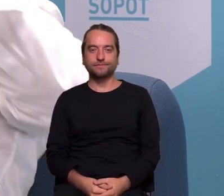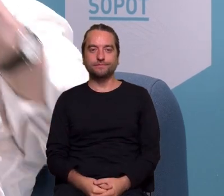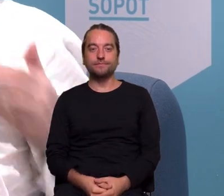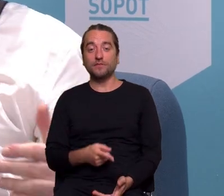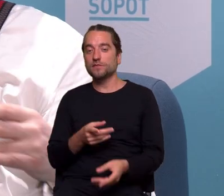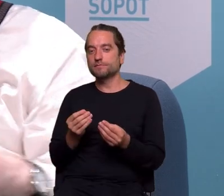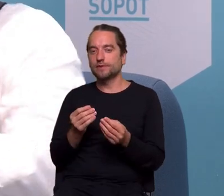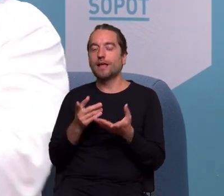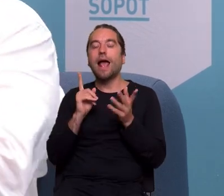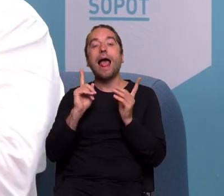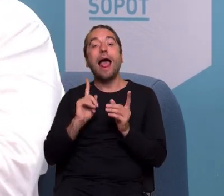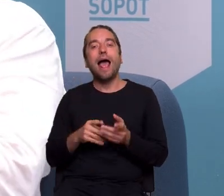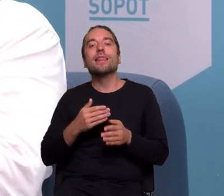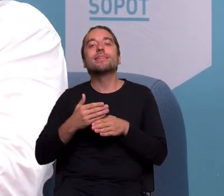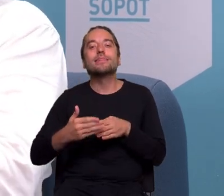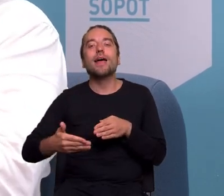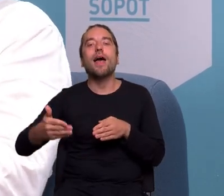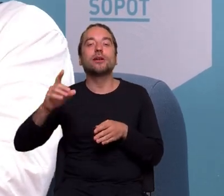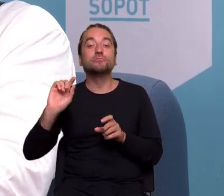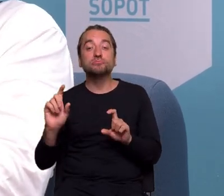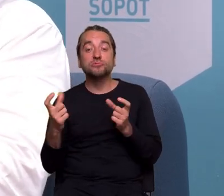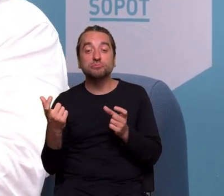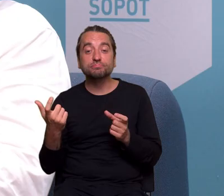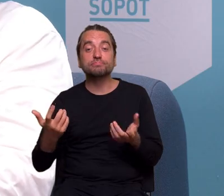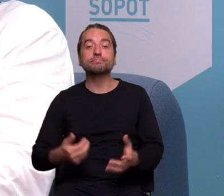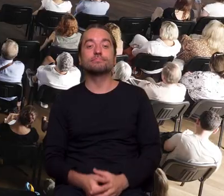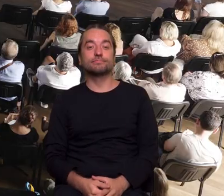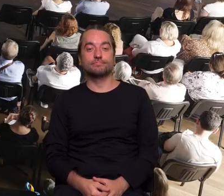Natomiast oczywiście pytanie, co z tym dalej robić